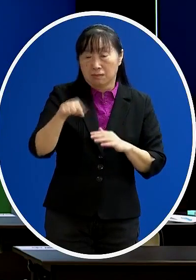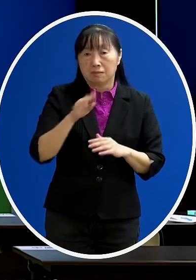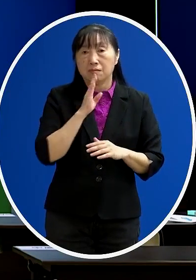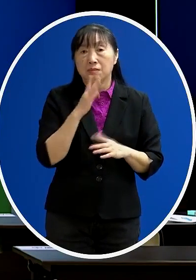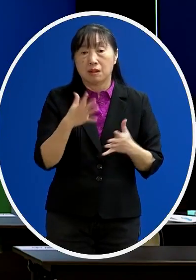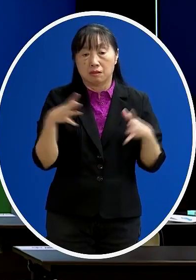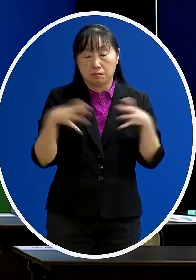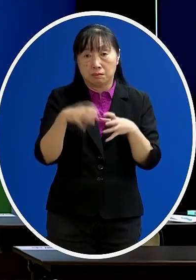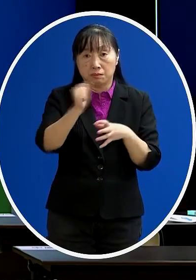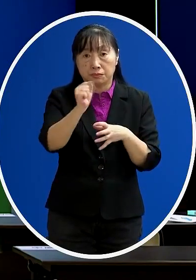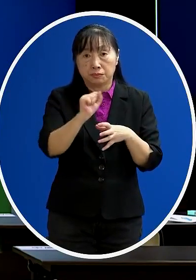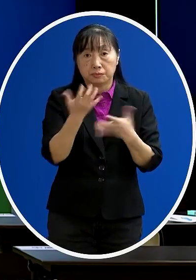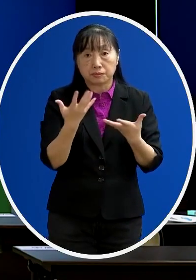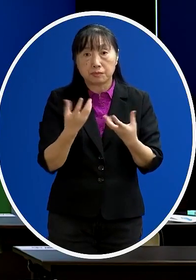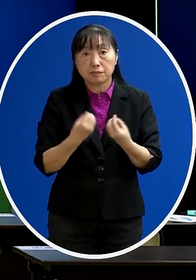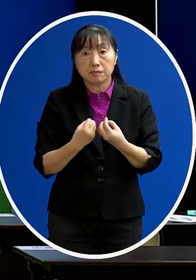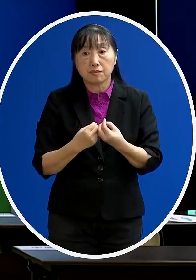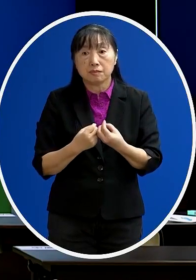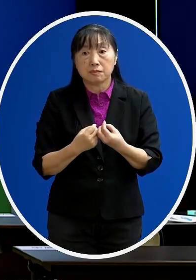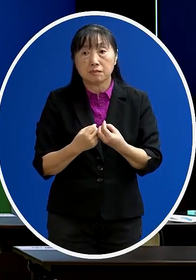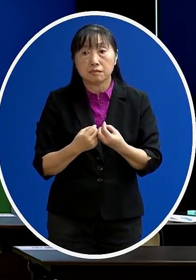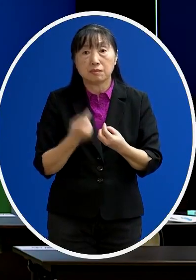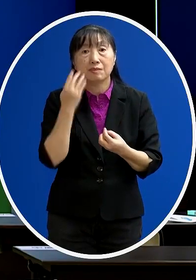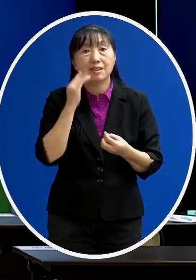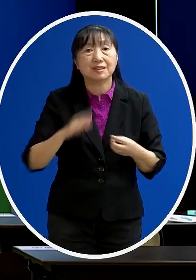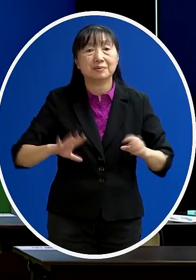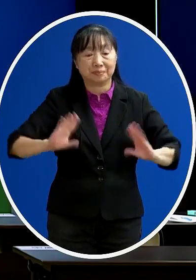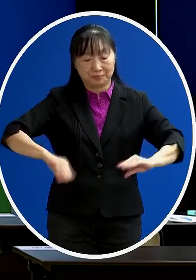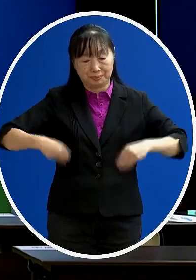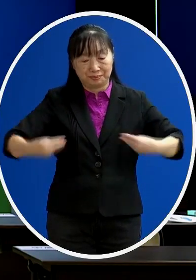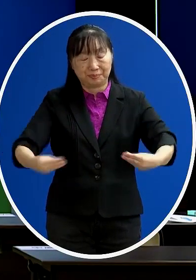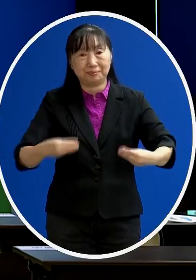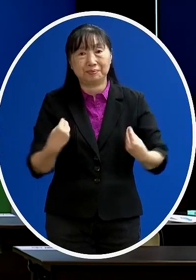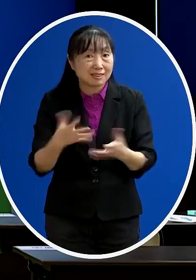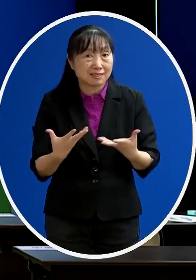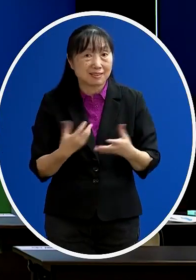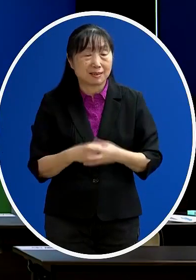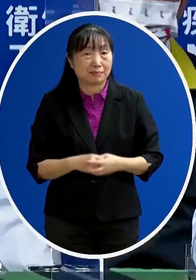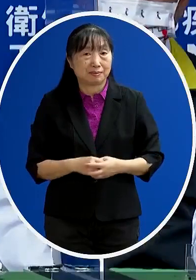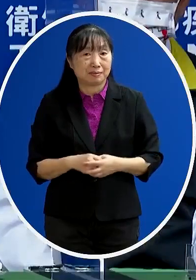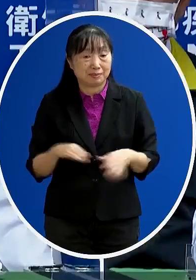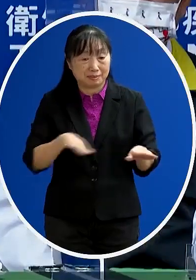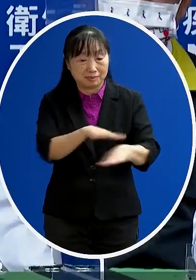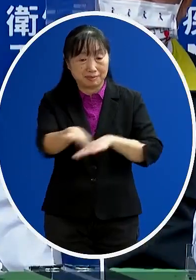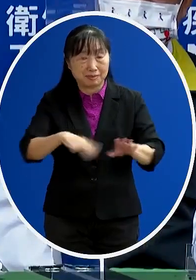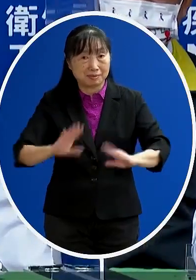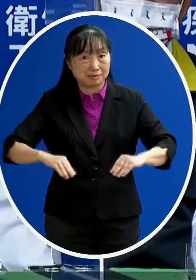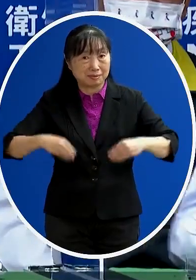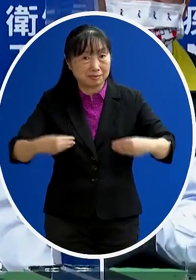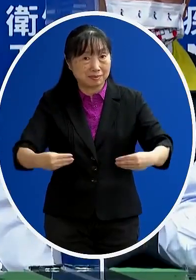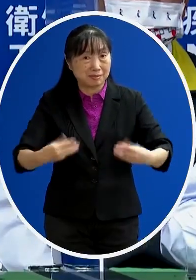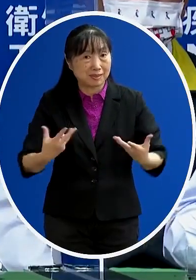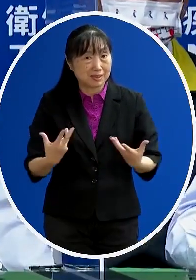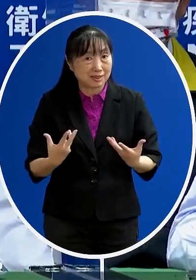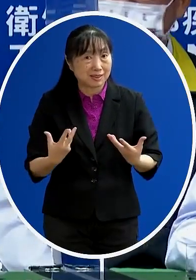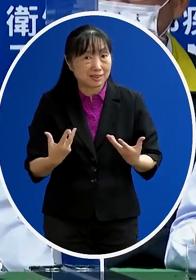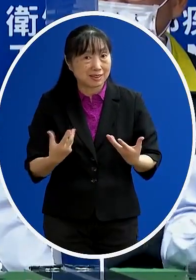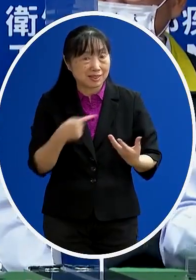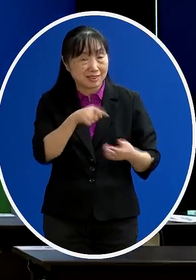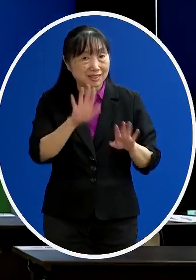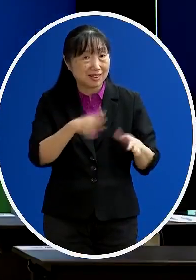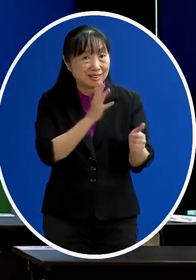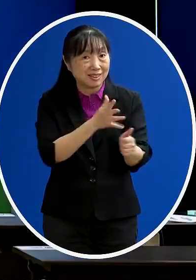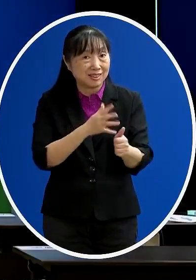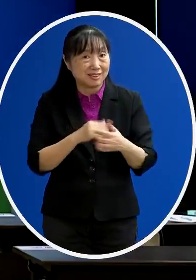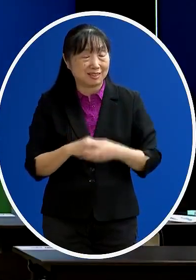不能群聚，但想问一下就是那打麻将的部分，因为好像之前有被开罚。 我们打麻将是怎么样？